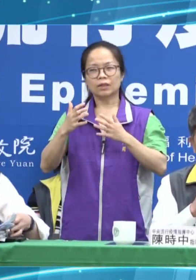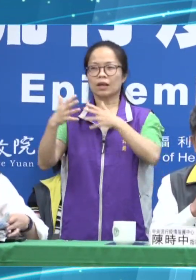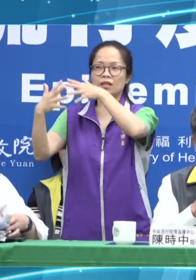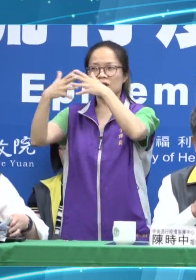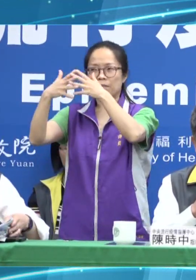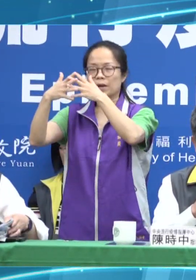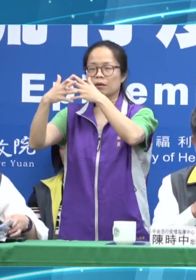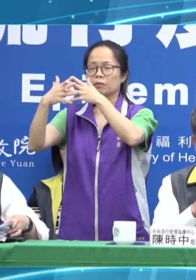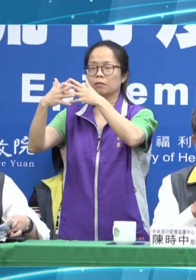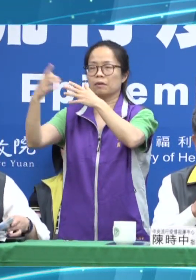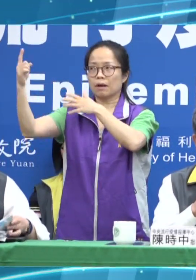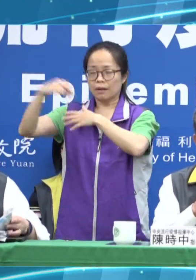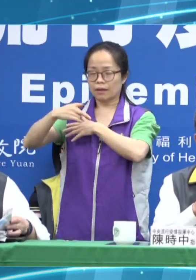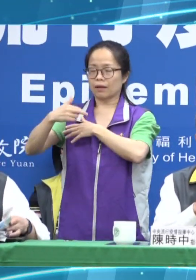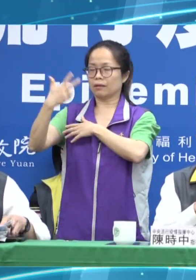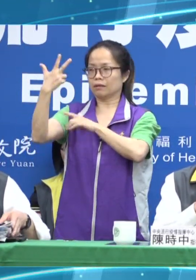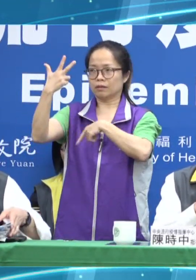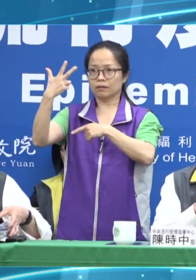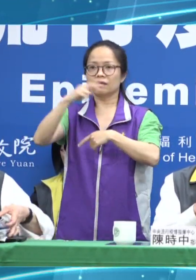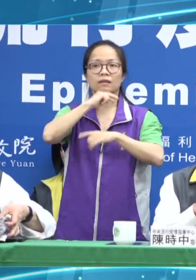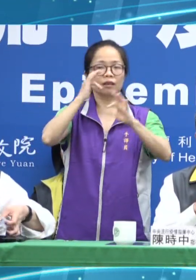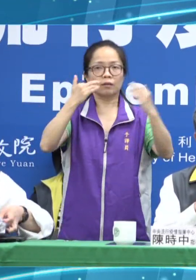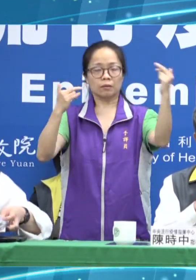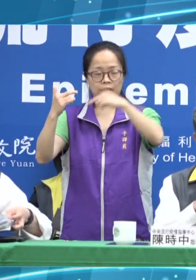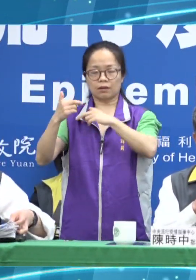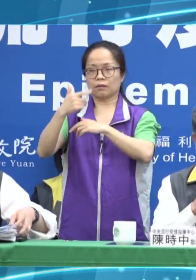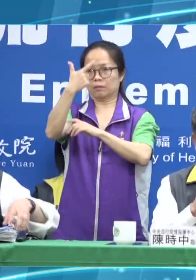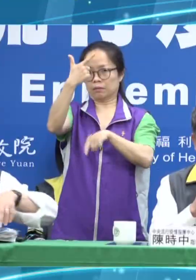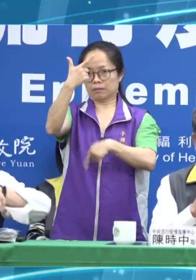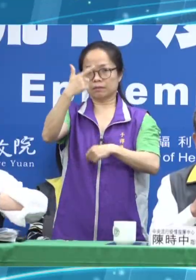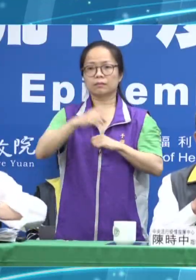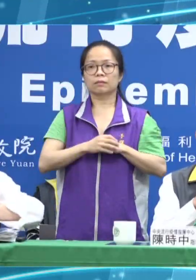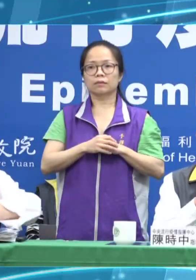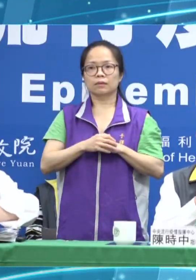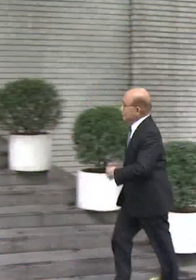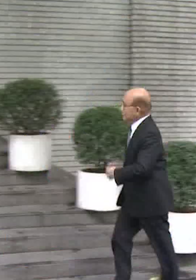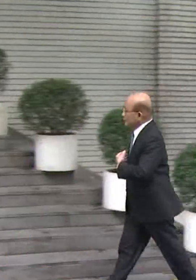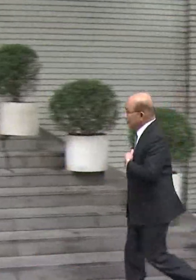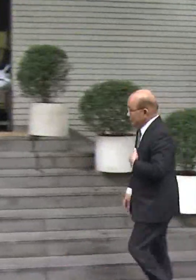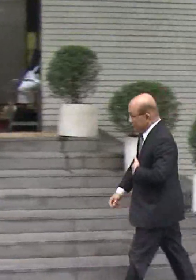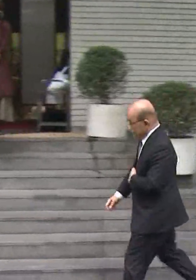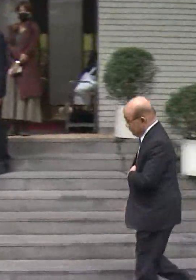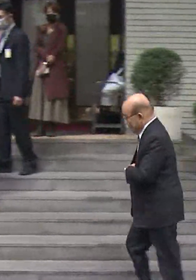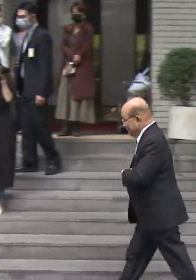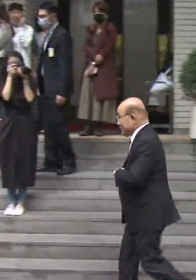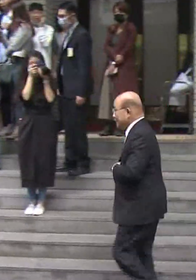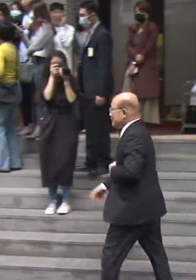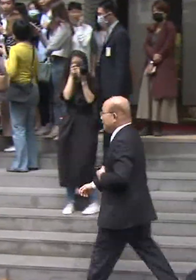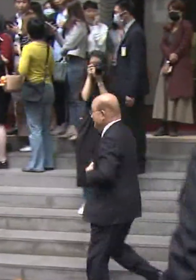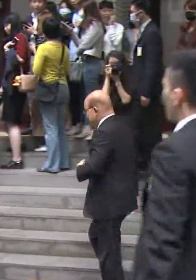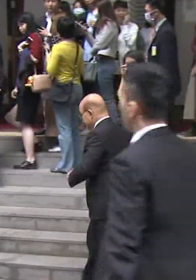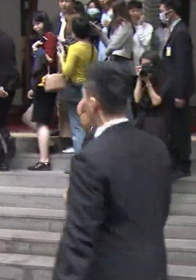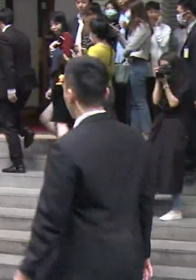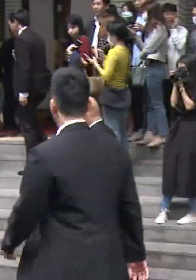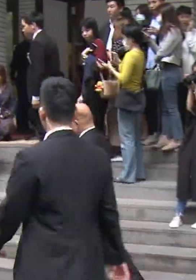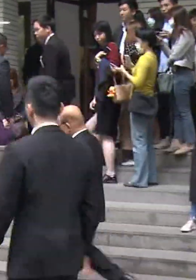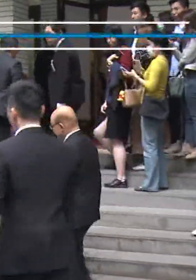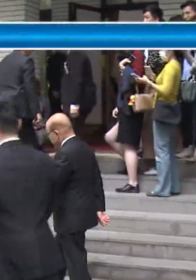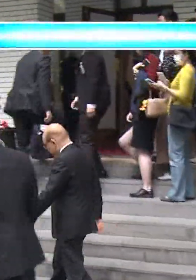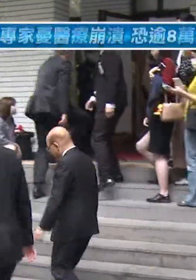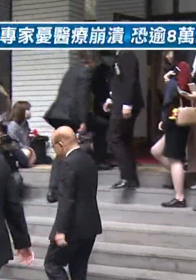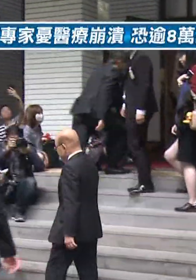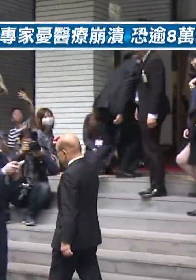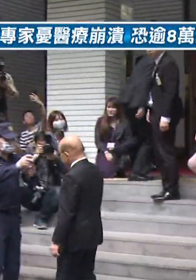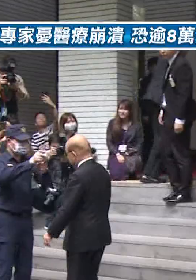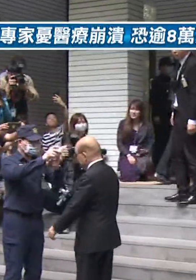要分级去提高补助。交通部也说会进一步再研拟。 中央宣布纾困再加码，总计砸下超